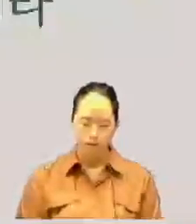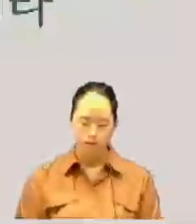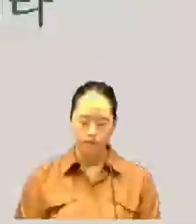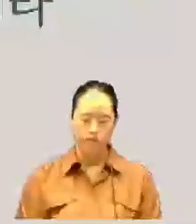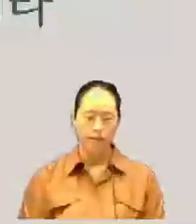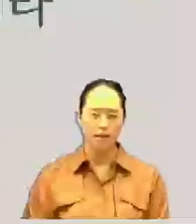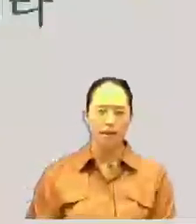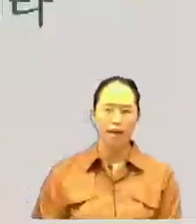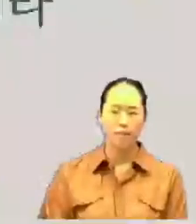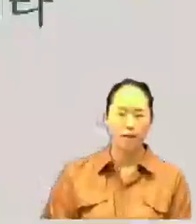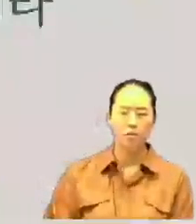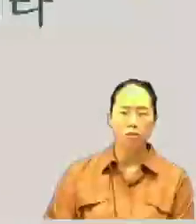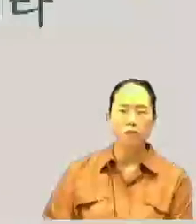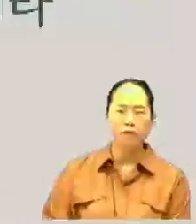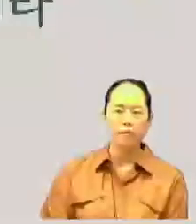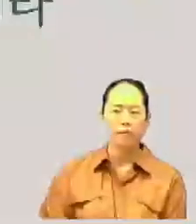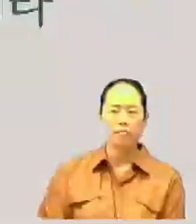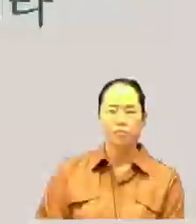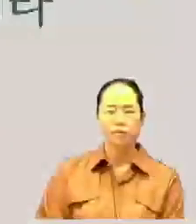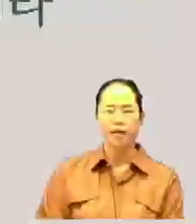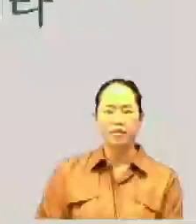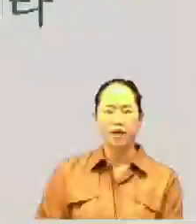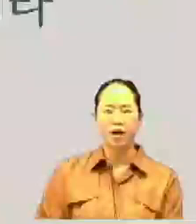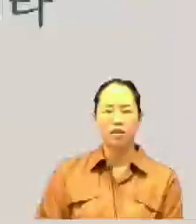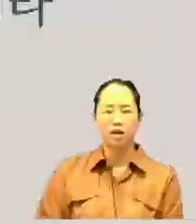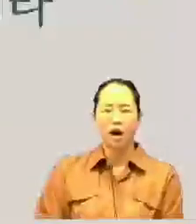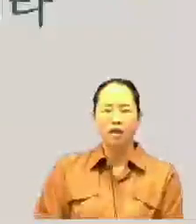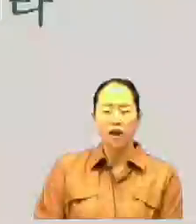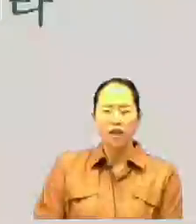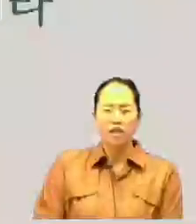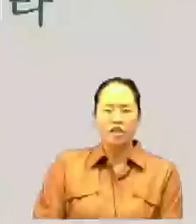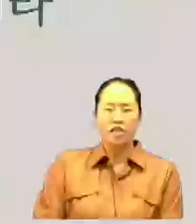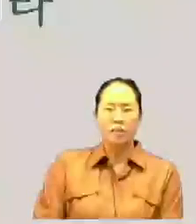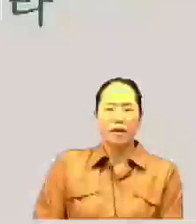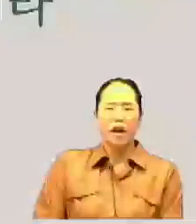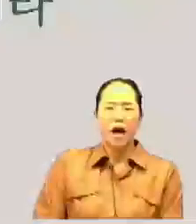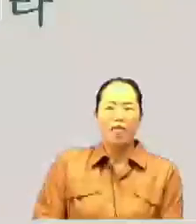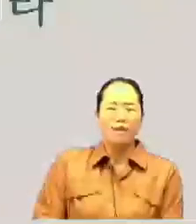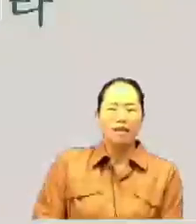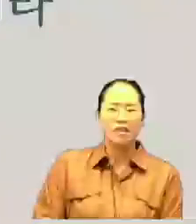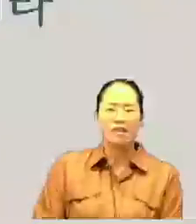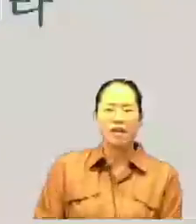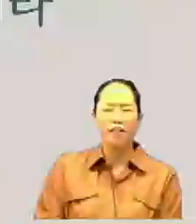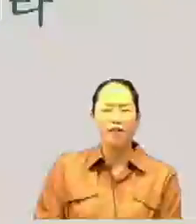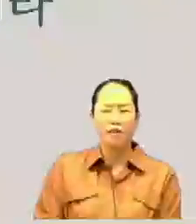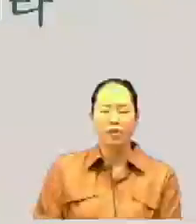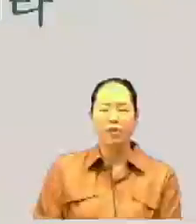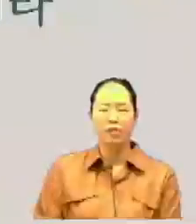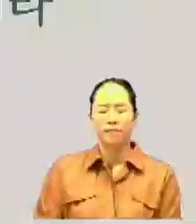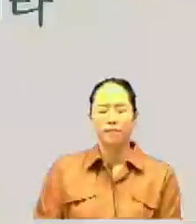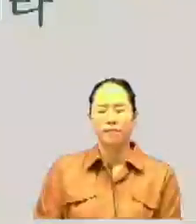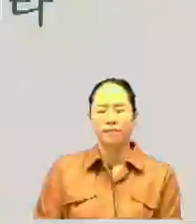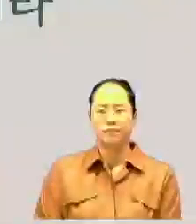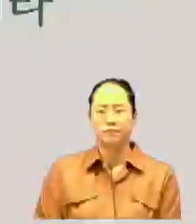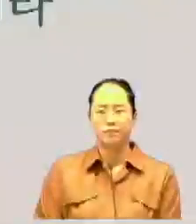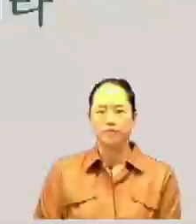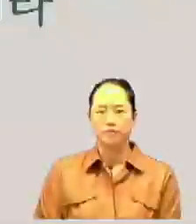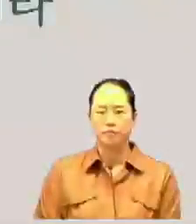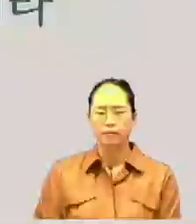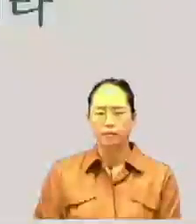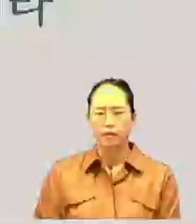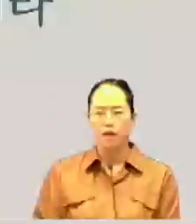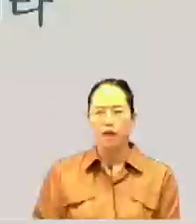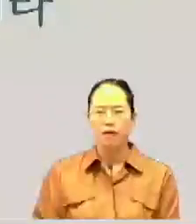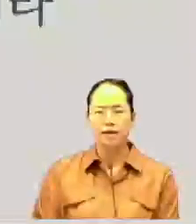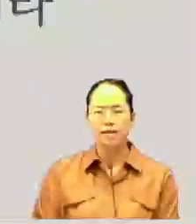圣经里面说，当那日必有许多人对神说，神呢、啊、你审判我吗？我不是